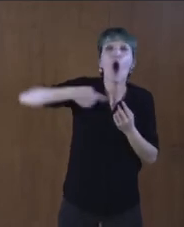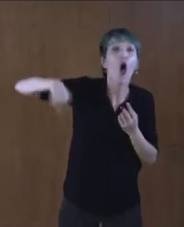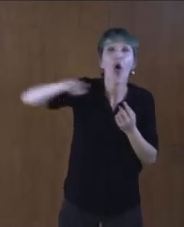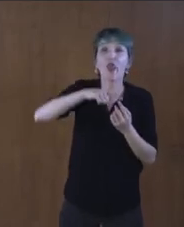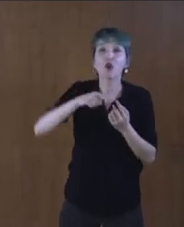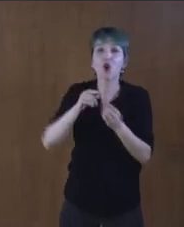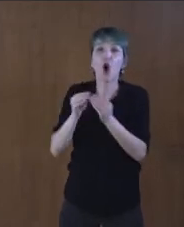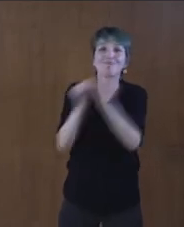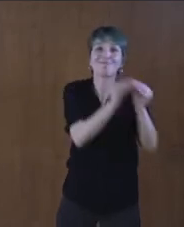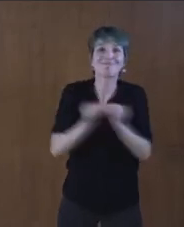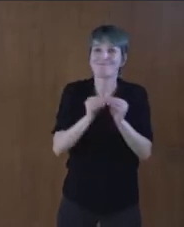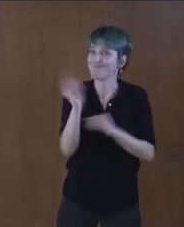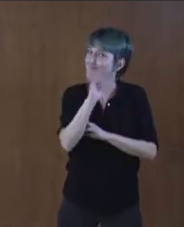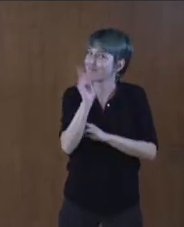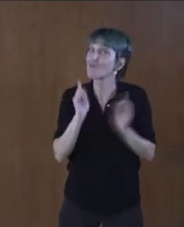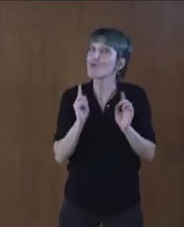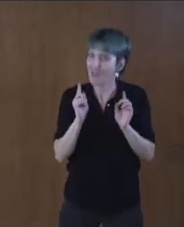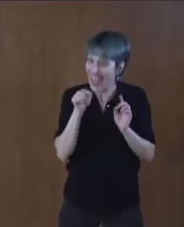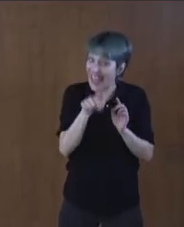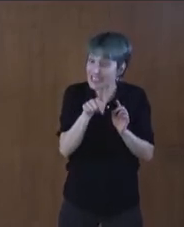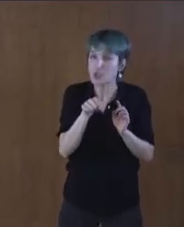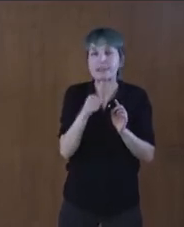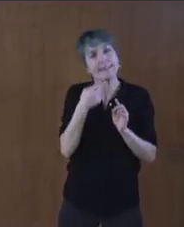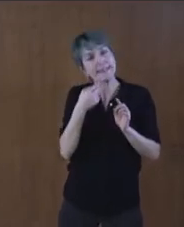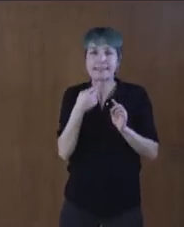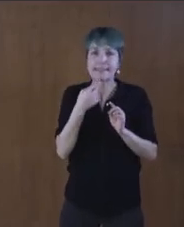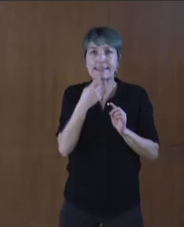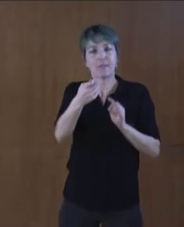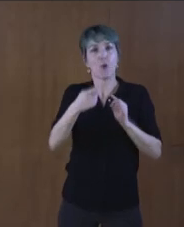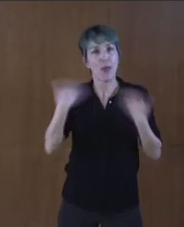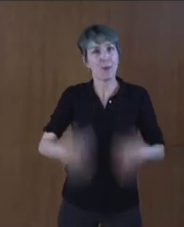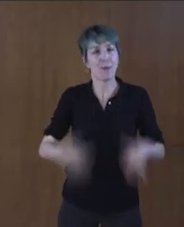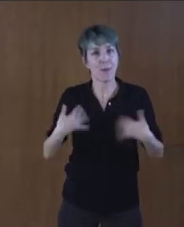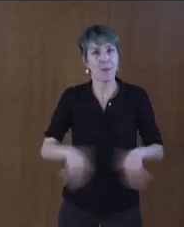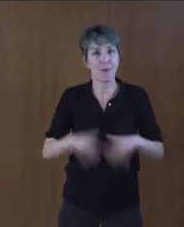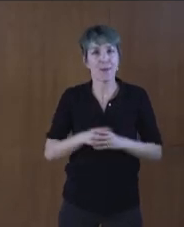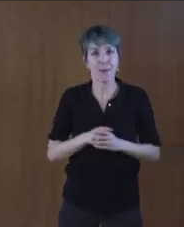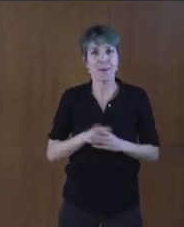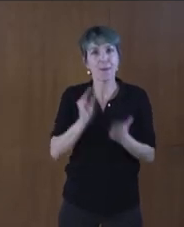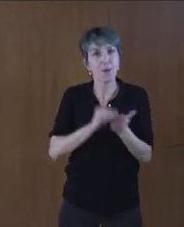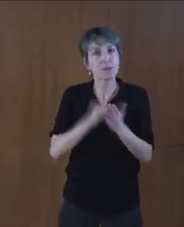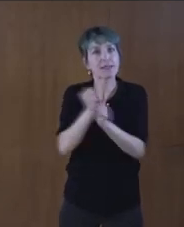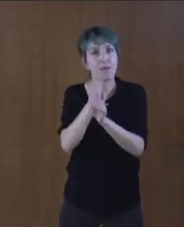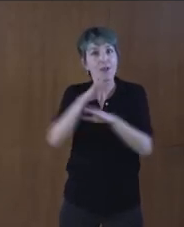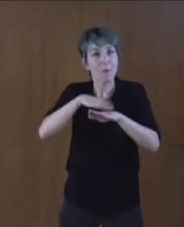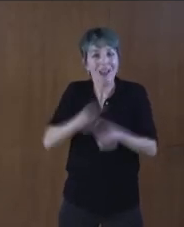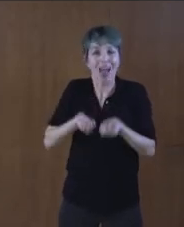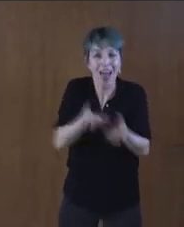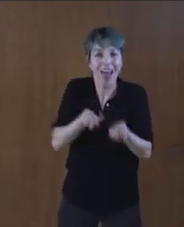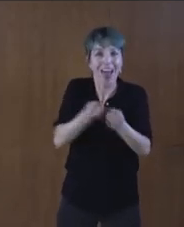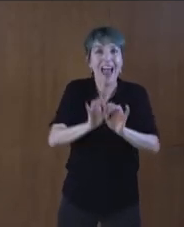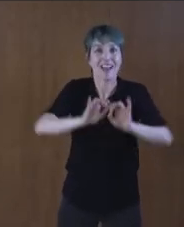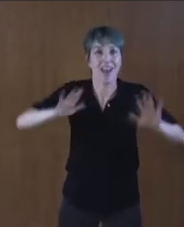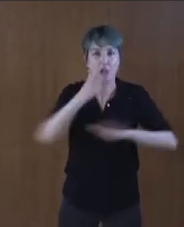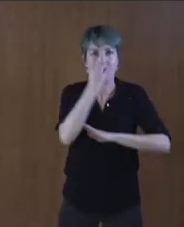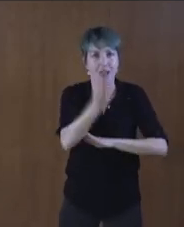prou explícita. Això forma part de les dificultats extremes en què no parem de treballar. Però és un